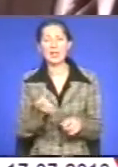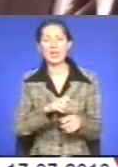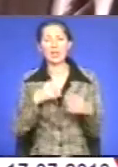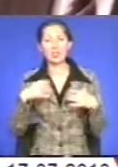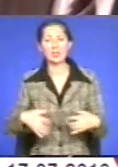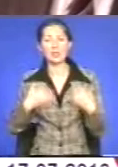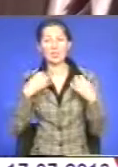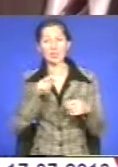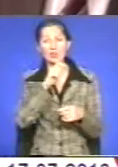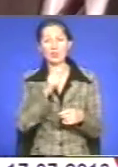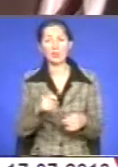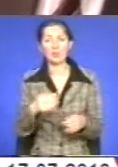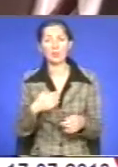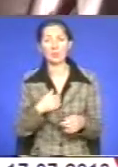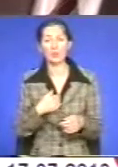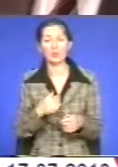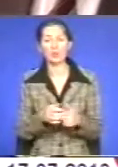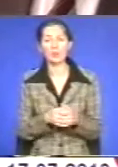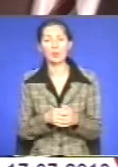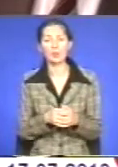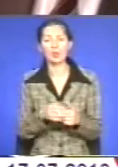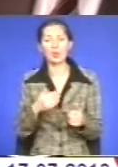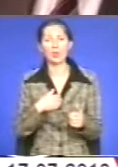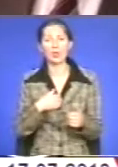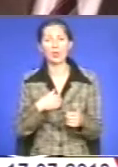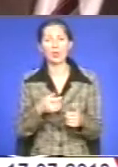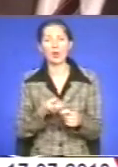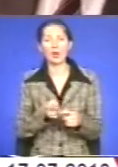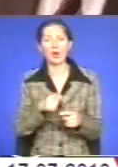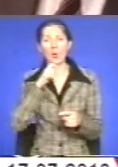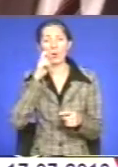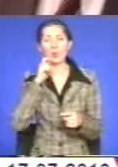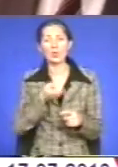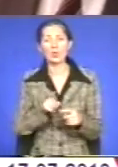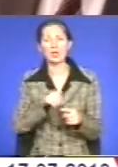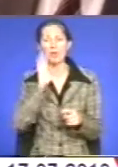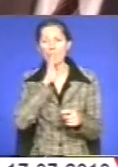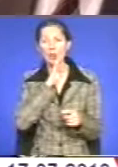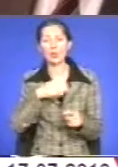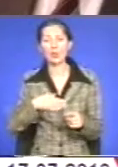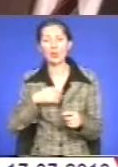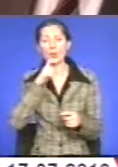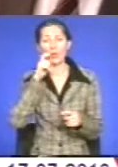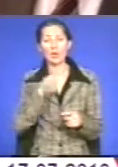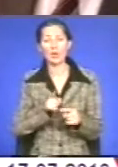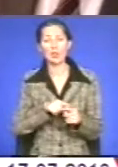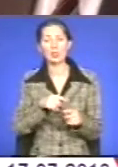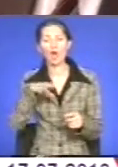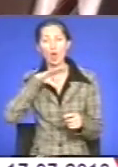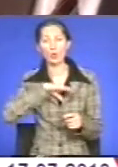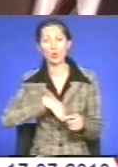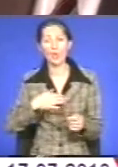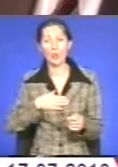Україна – це мать. Мені Україна – це душа. Ми як підходили